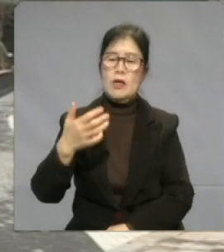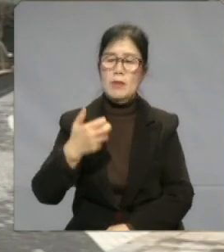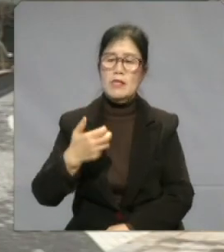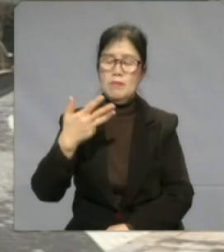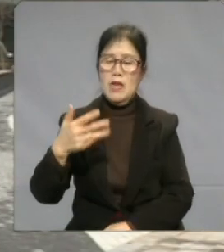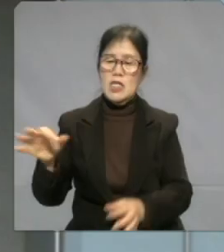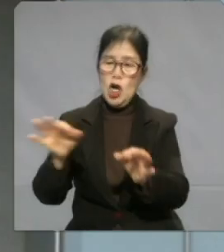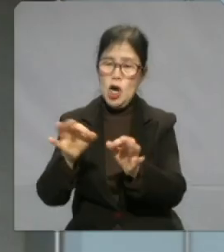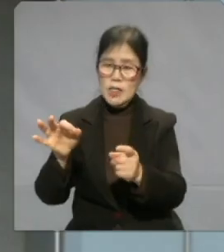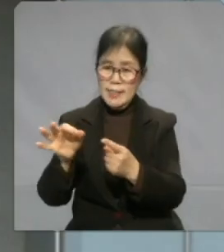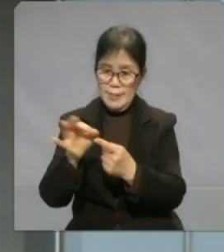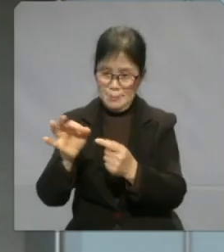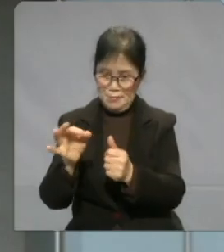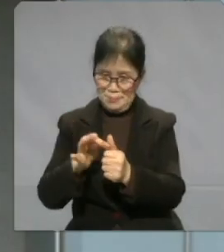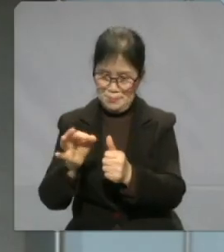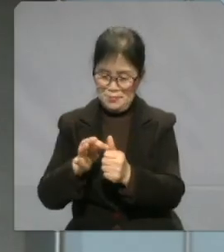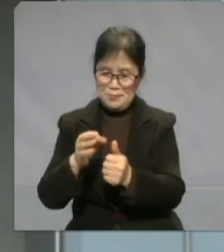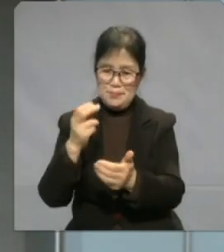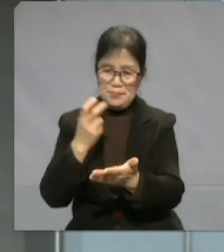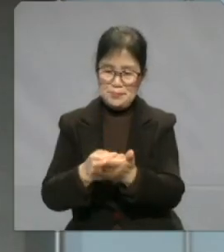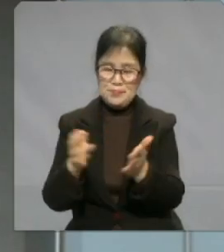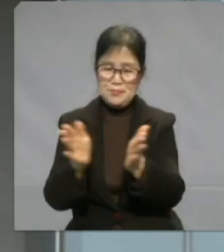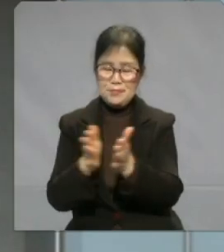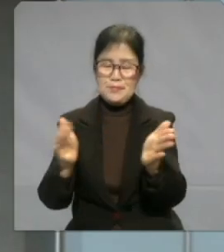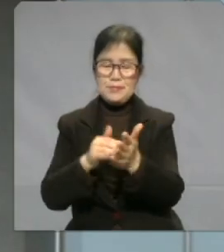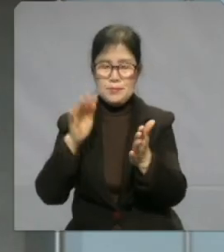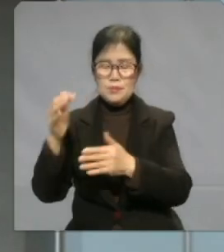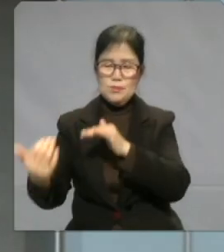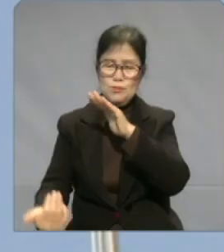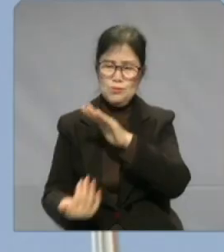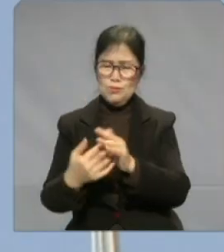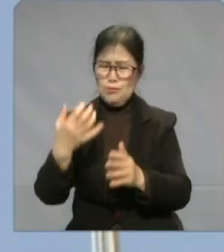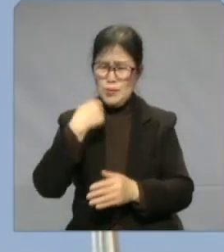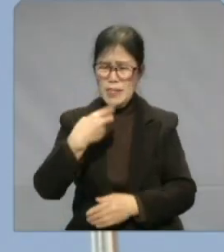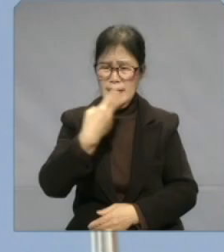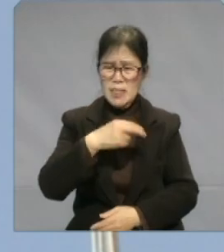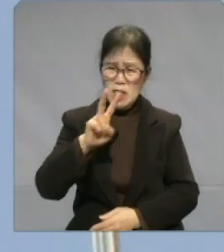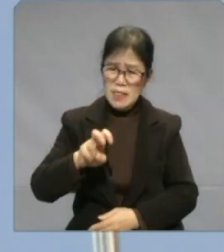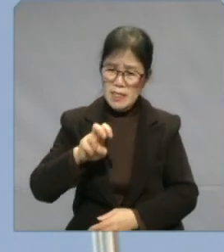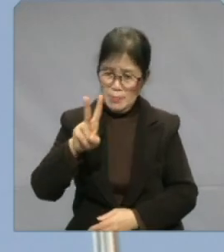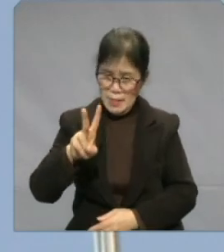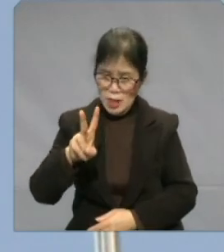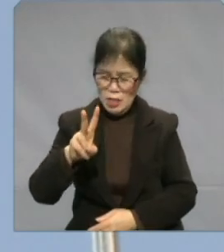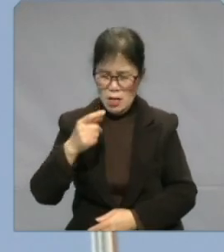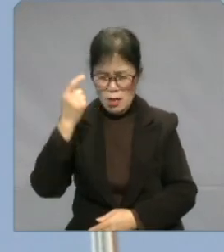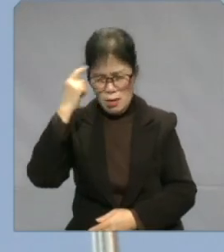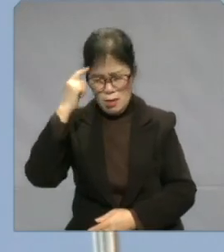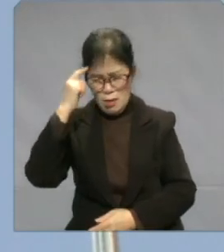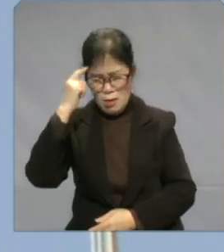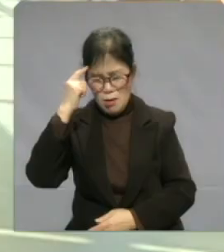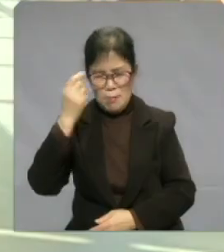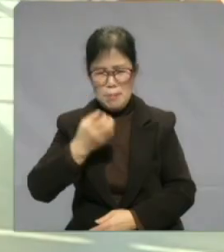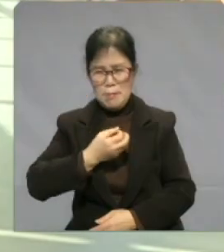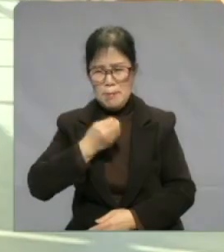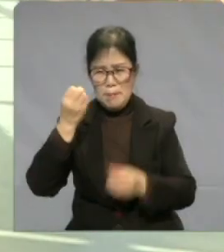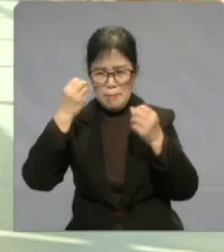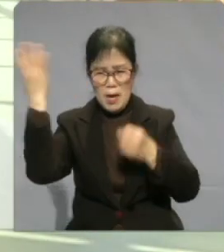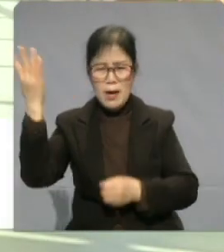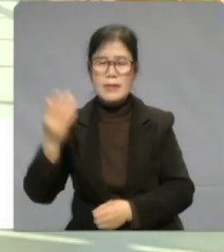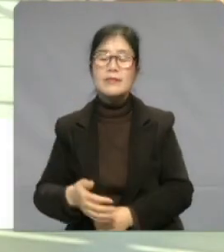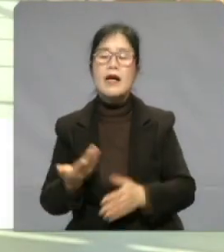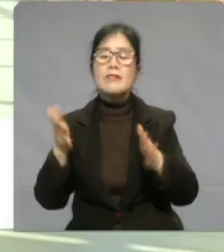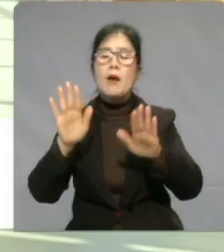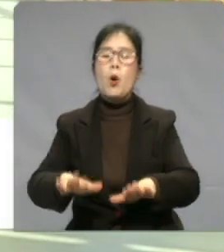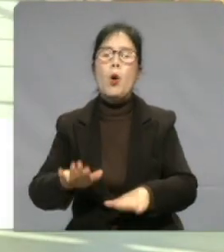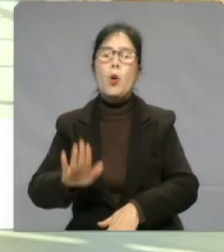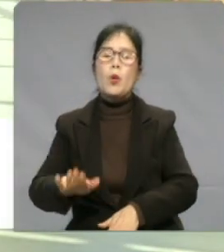국민연금제도가 도입된 후 역대최악의 수익을 기록한 2022년의 악몽을 지워낸 겁니다 하지만 올해는